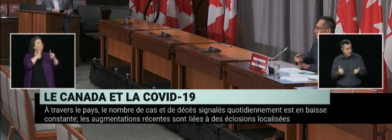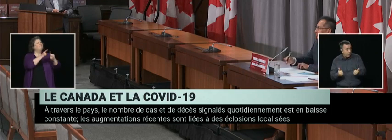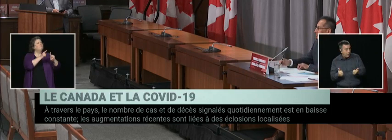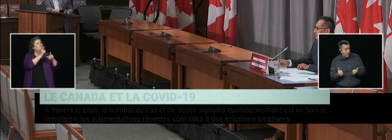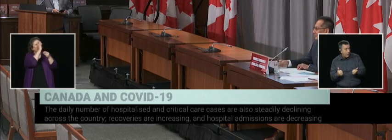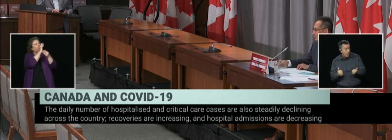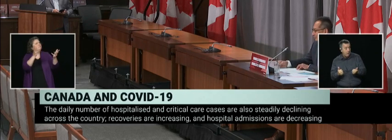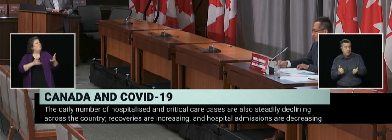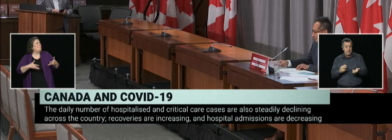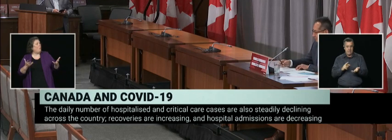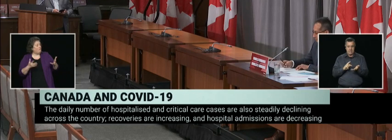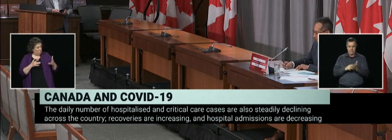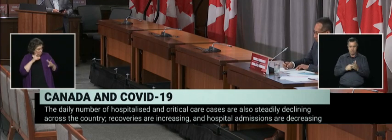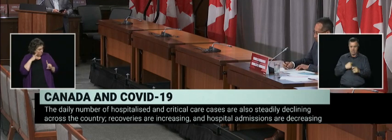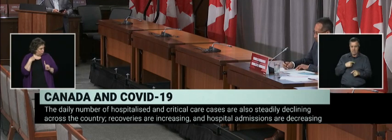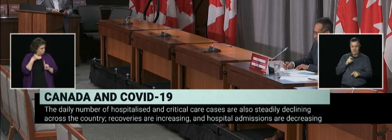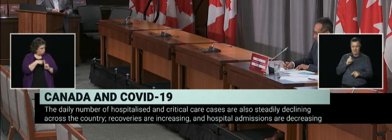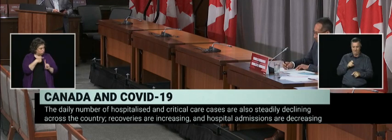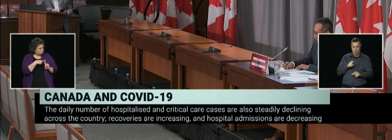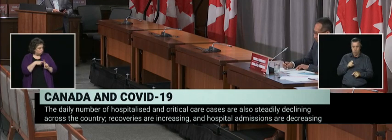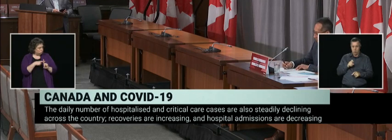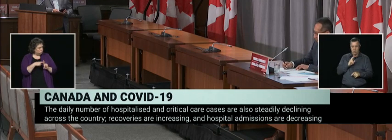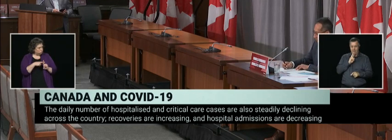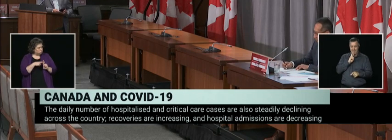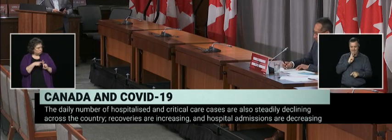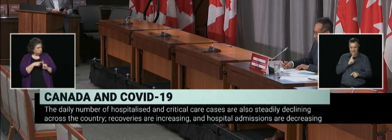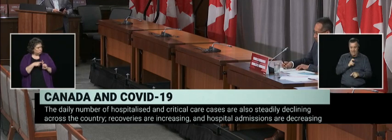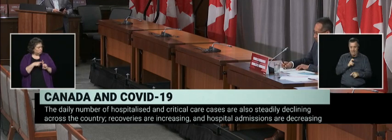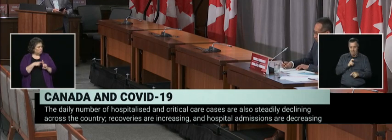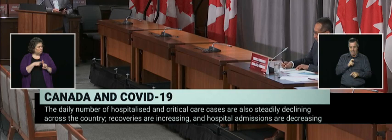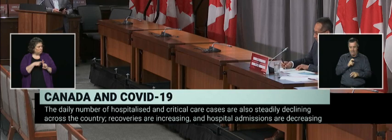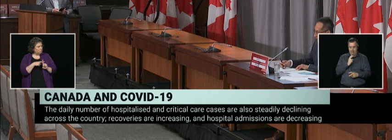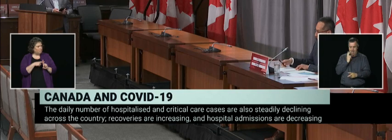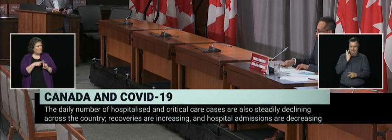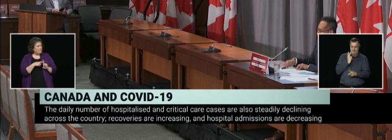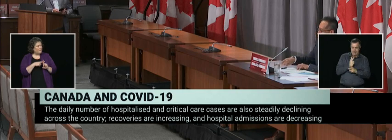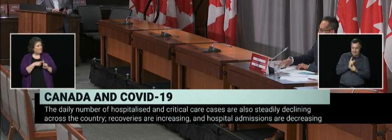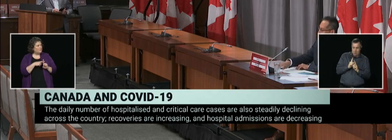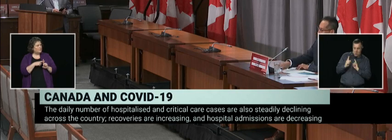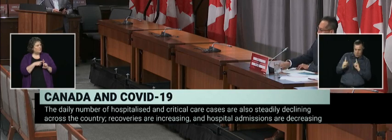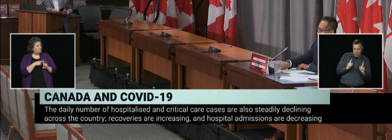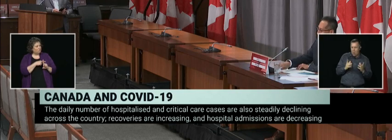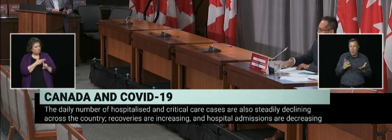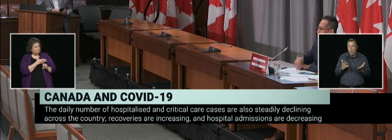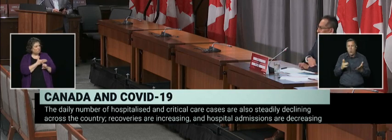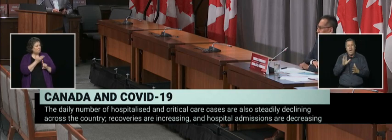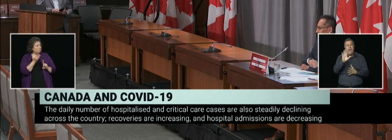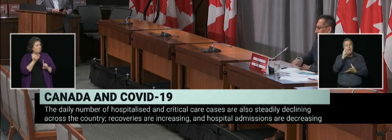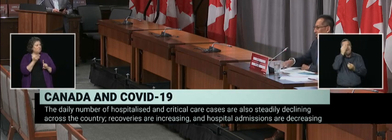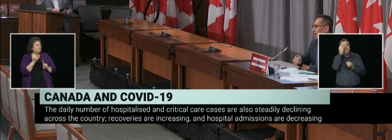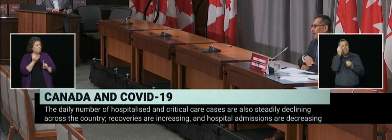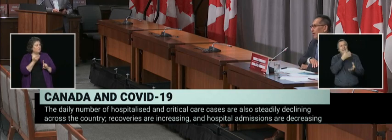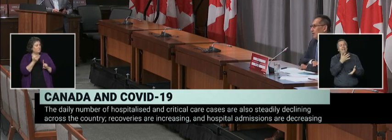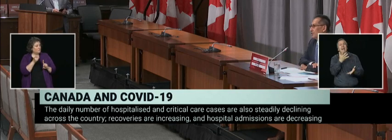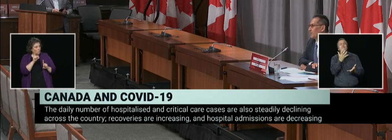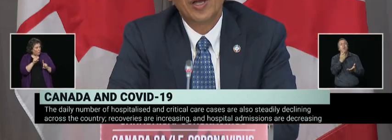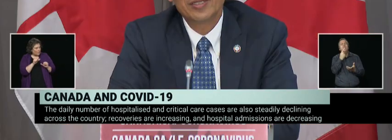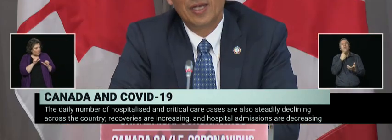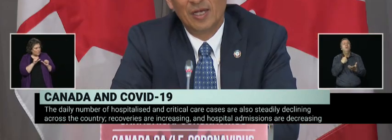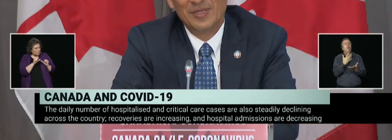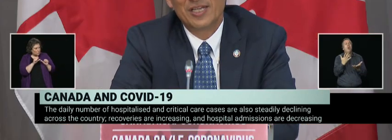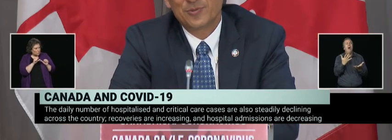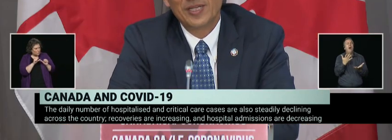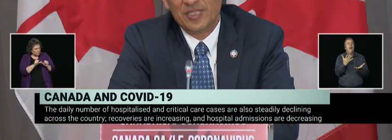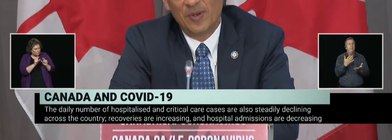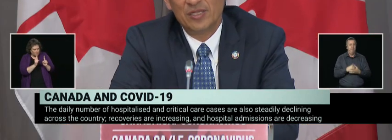vraiment très attentif aux mesures de distanciation sociale? C'est quoi votre message principal aujourd'hui, M. Nouveau? Je